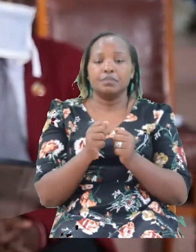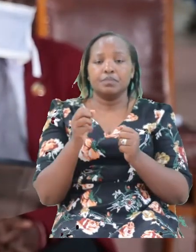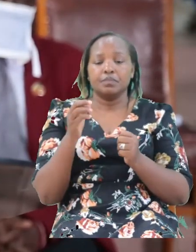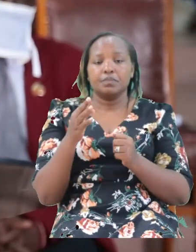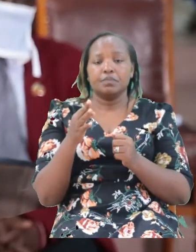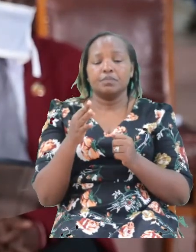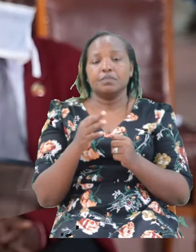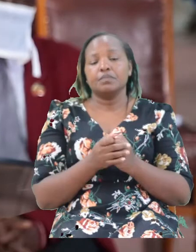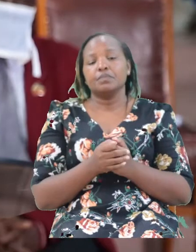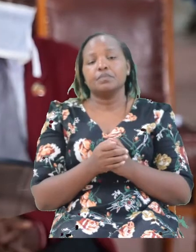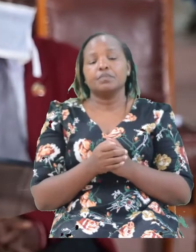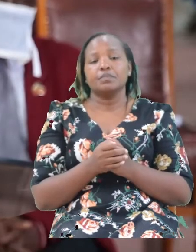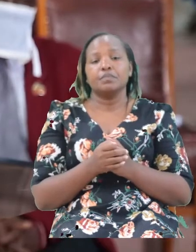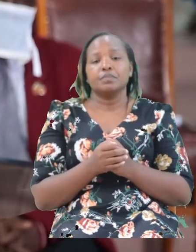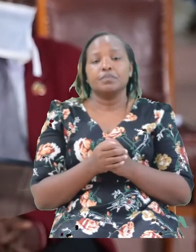16:13.